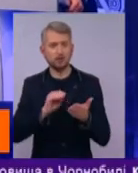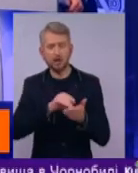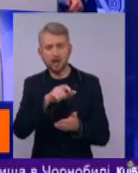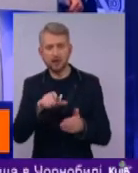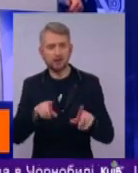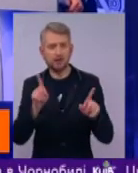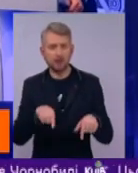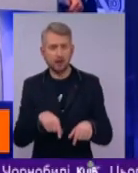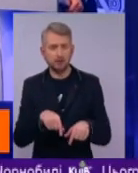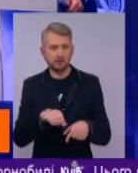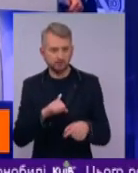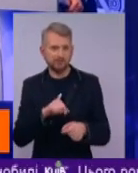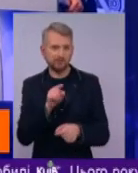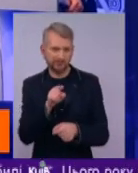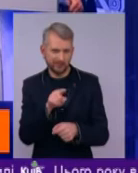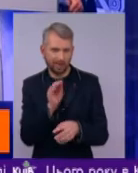теж камінь ваш в огород.